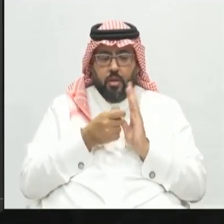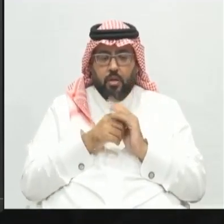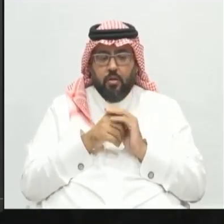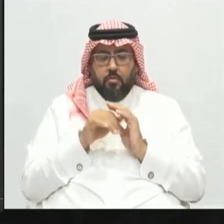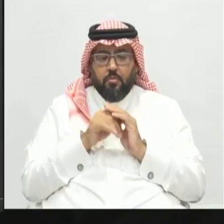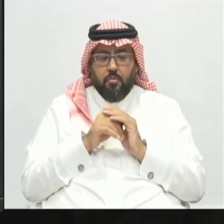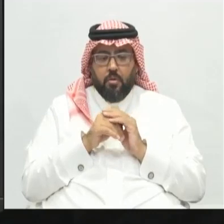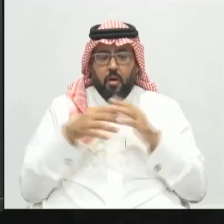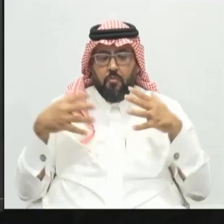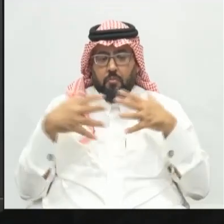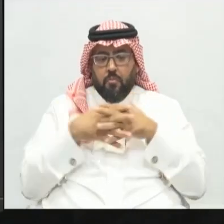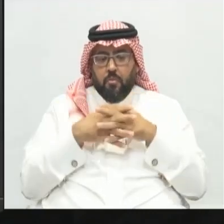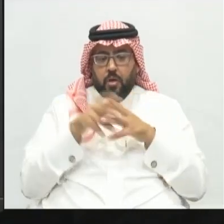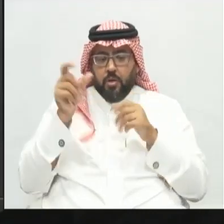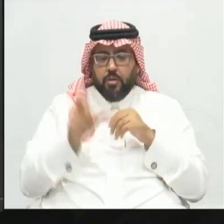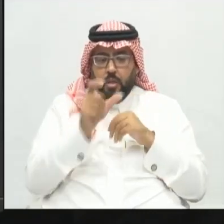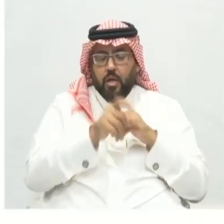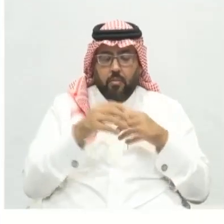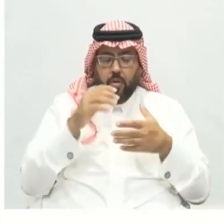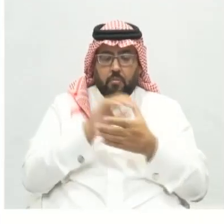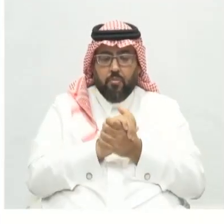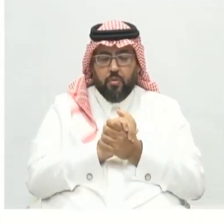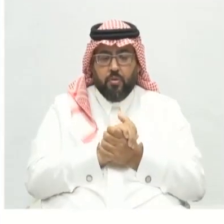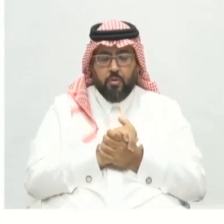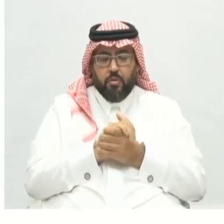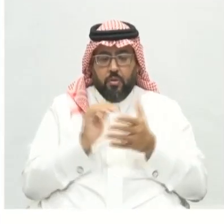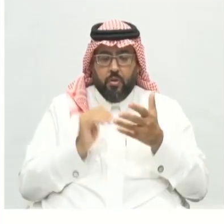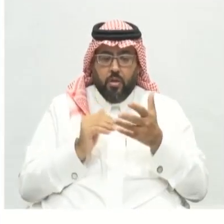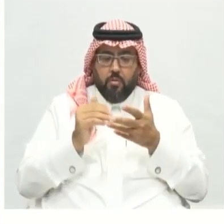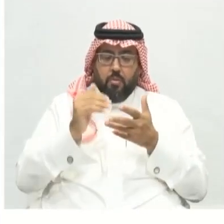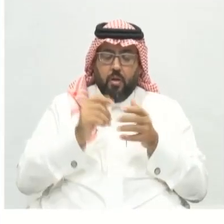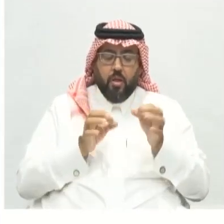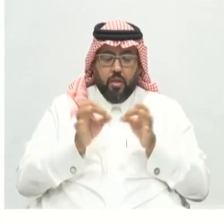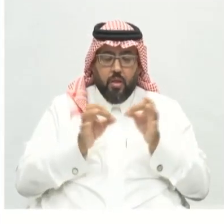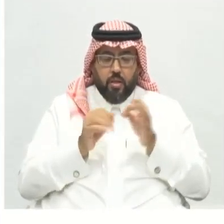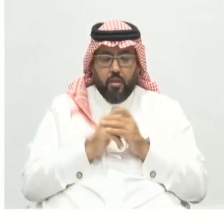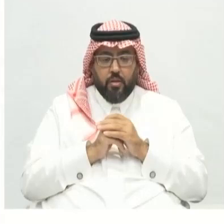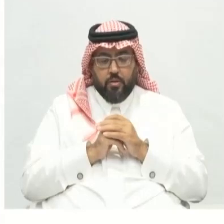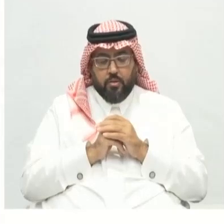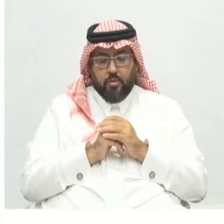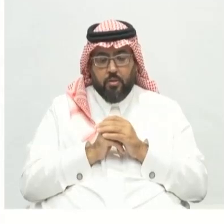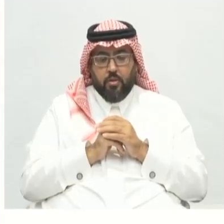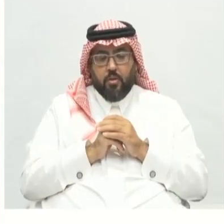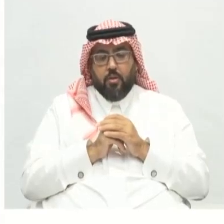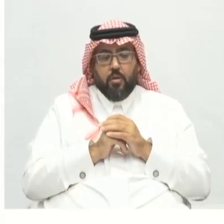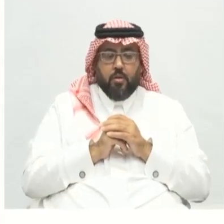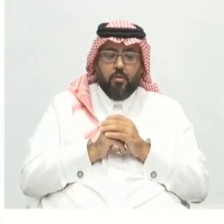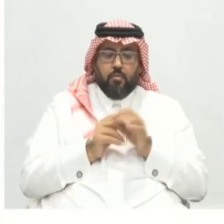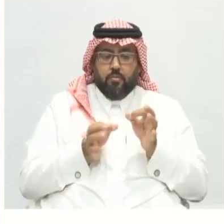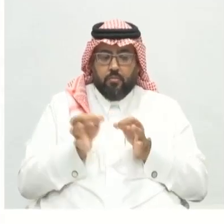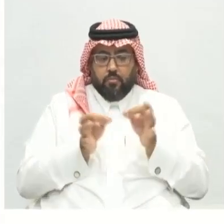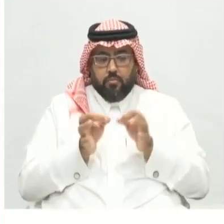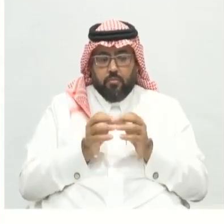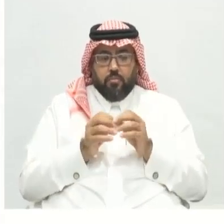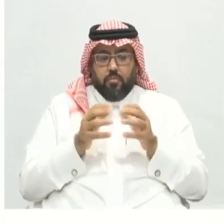من بالاتفاق مع اصحاب المصلحه تاتي مرحله التخطيط التي يقوم فيها فريق المشروع بوضع خطه